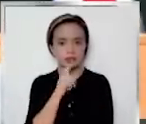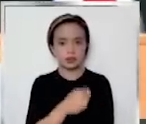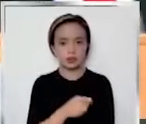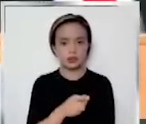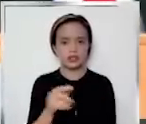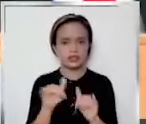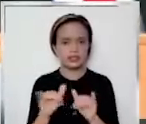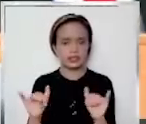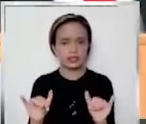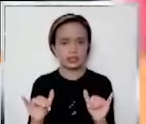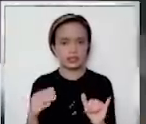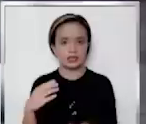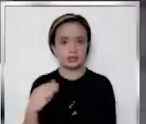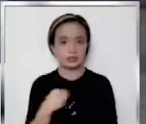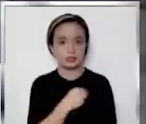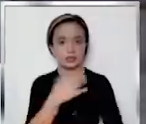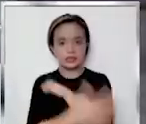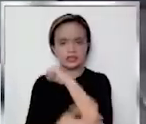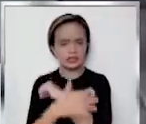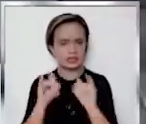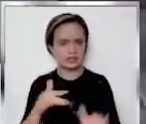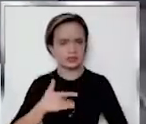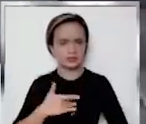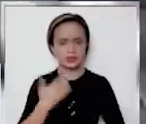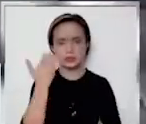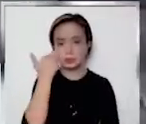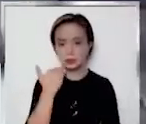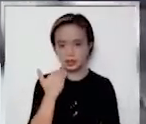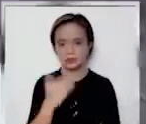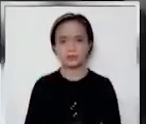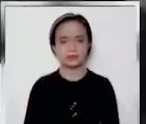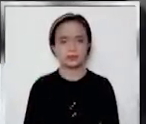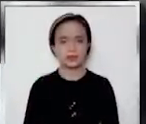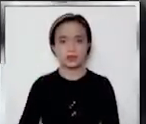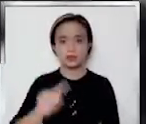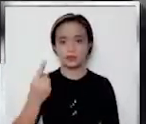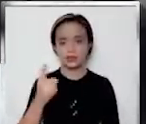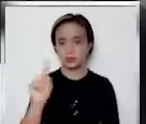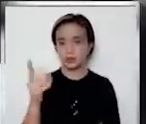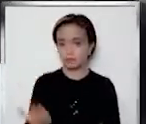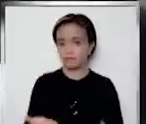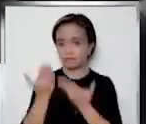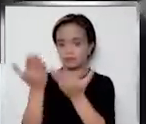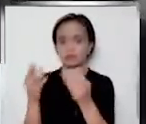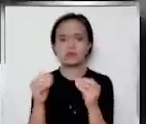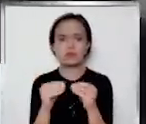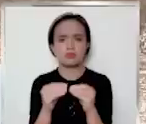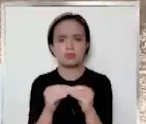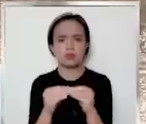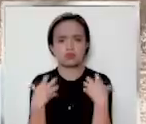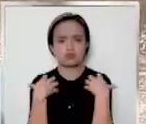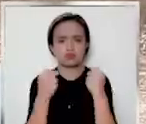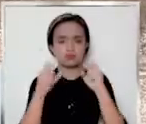dito ang mga member states. Pangunahin sa mga rekomendasyon ang pagpapalakas pa sa investigasyon at